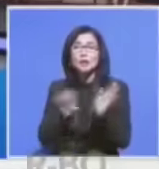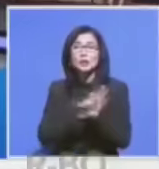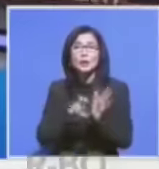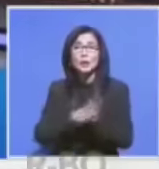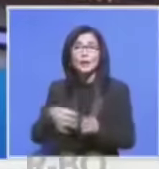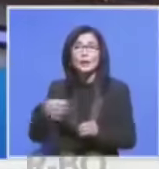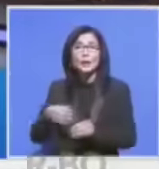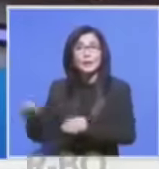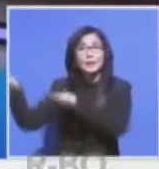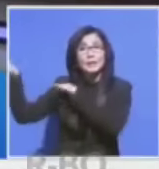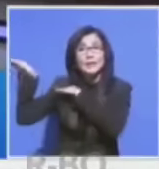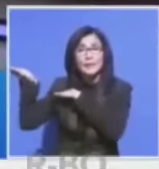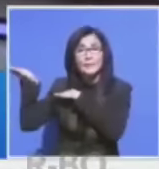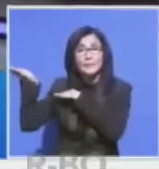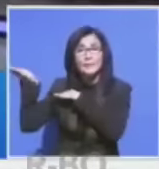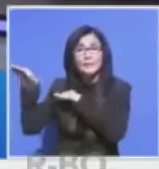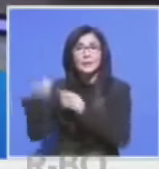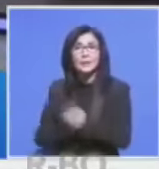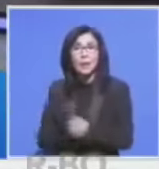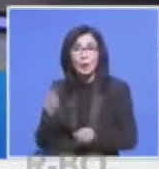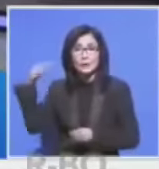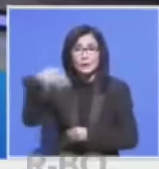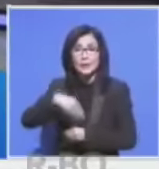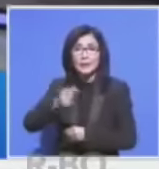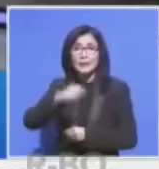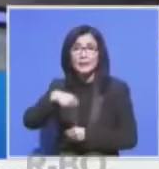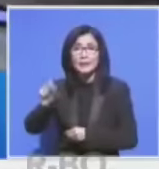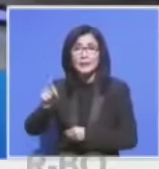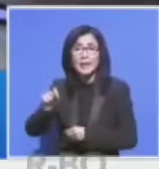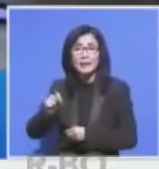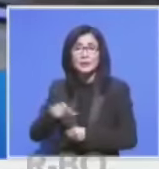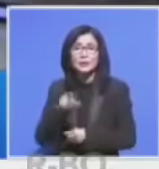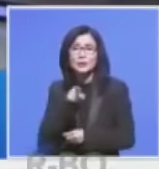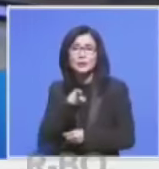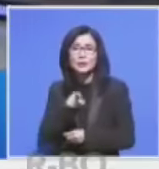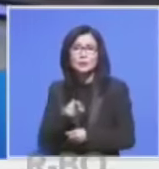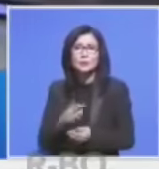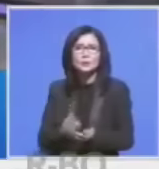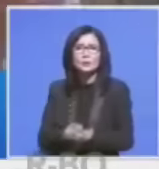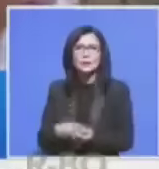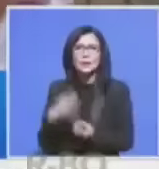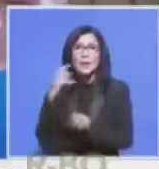yang meninggalkan rumahnya saat didatangi calon jamaah untuk meminta kejelasan.